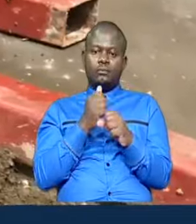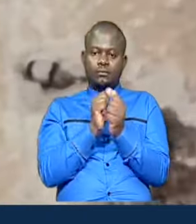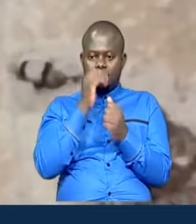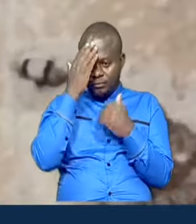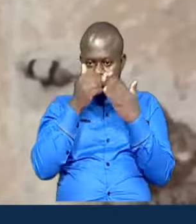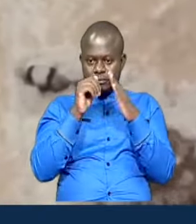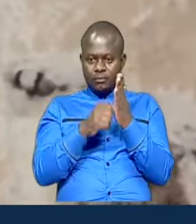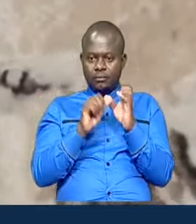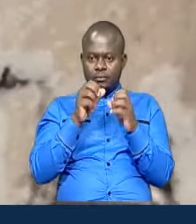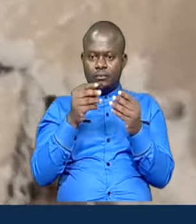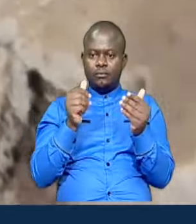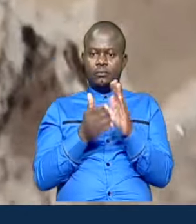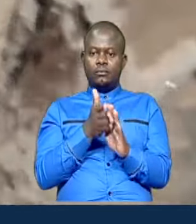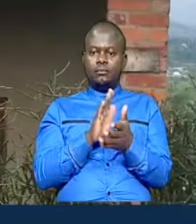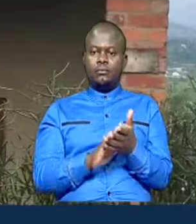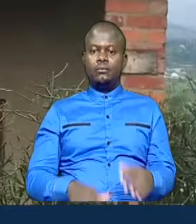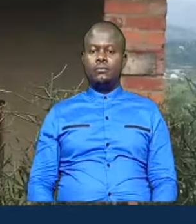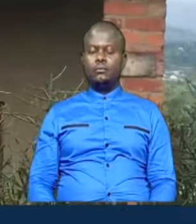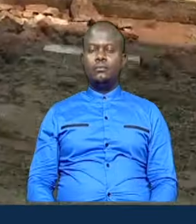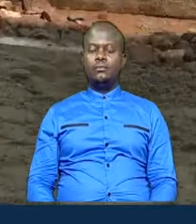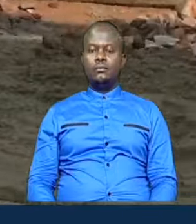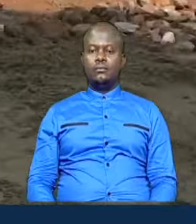imyaka 10 kugira ngo iki kibazo gikemuke burundu. Alex Namahoro, i Kigali.